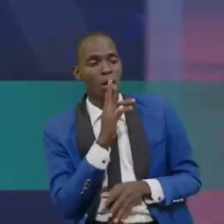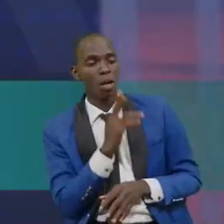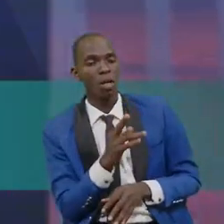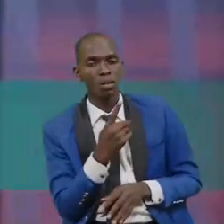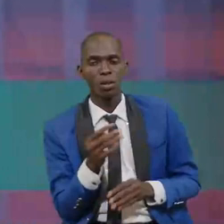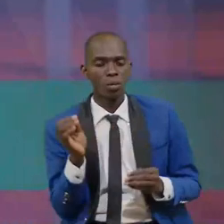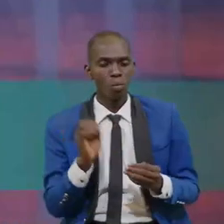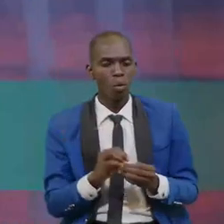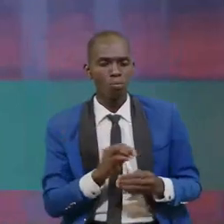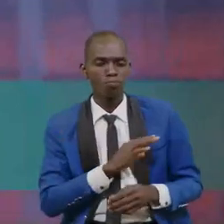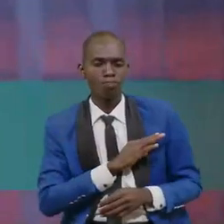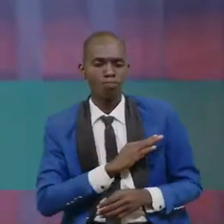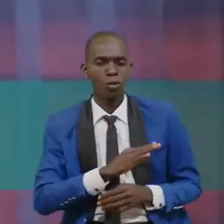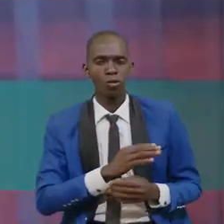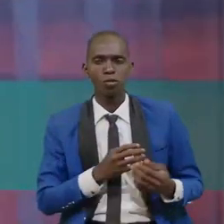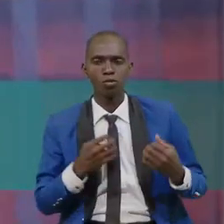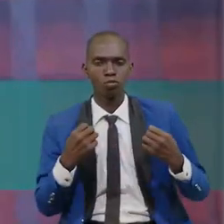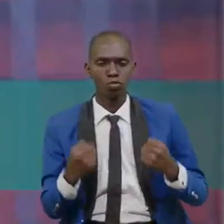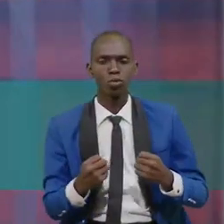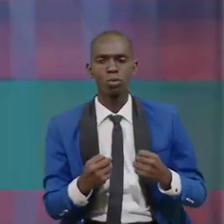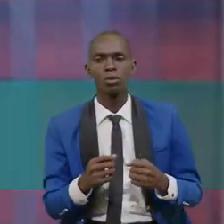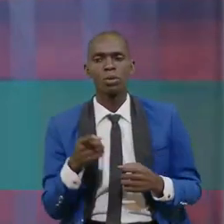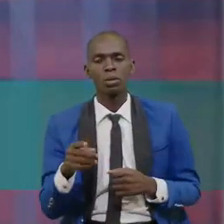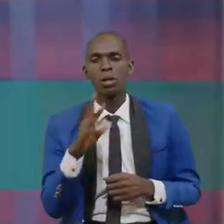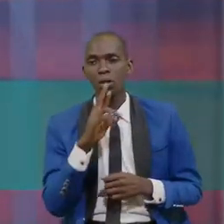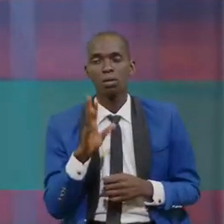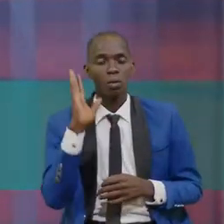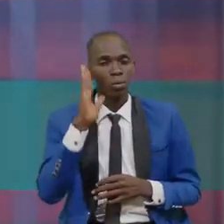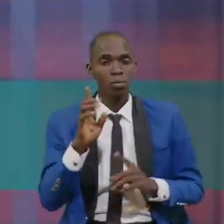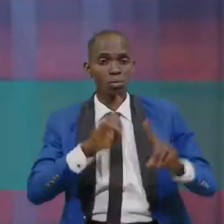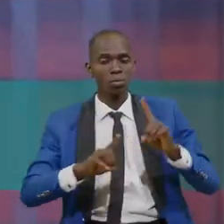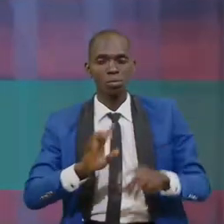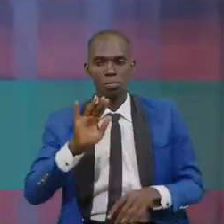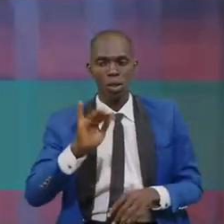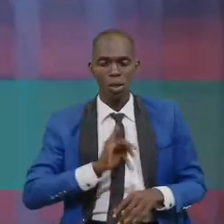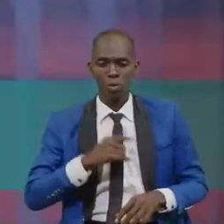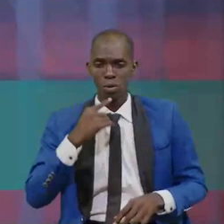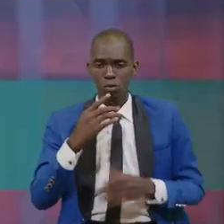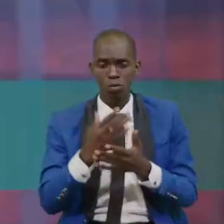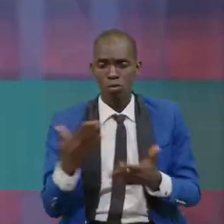plus ils ont tort, plus ils sont audacieux. Je vais vous dire ça maintenant. Ils disent,